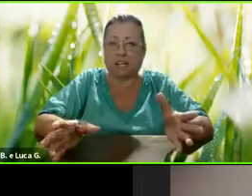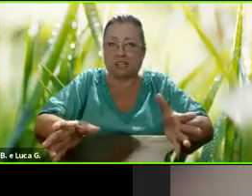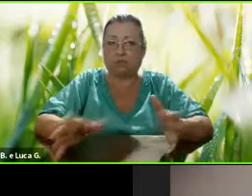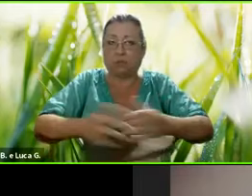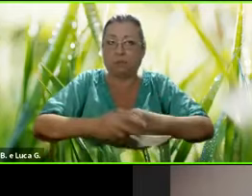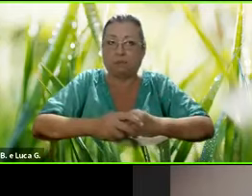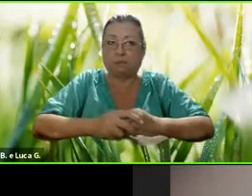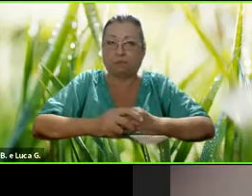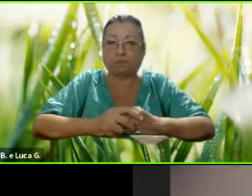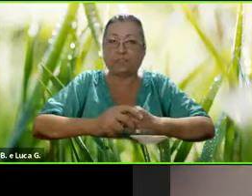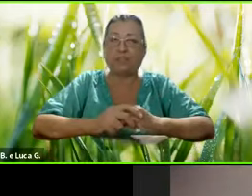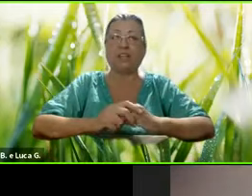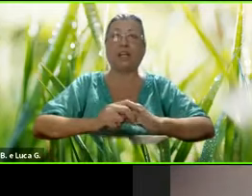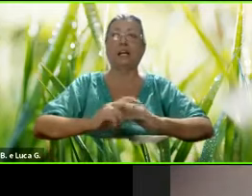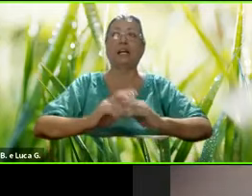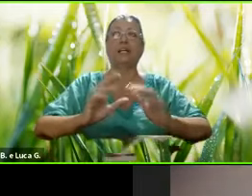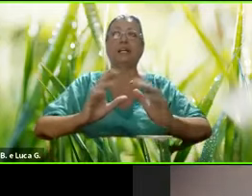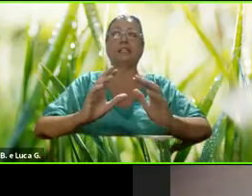il messaggio.